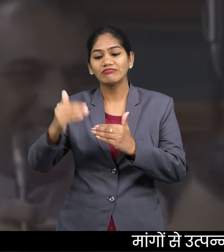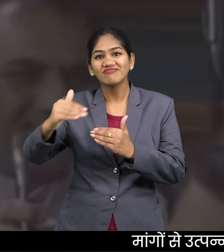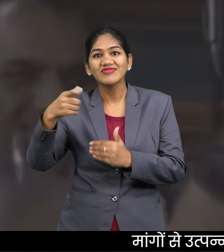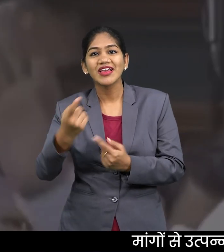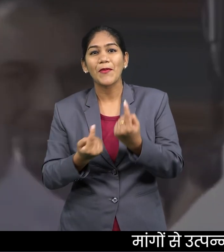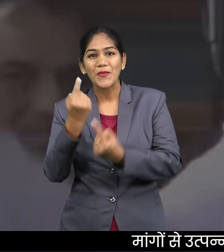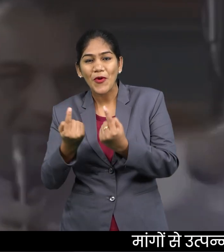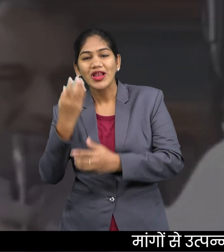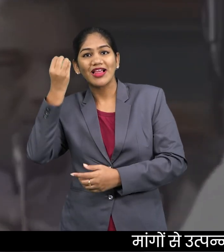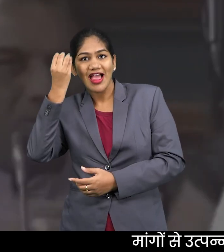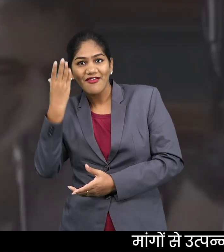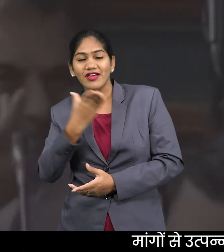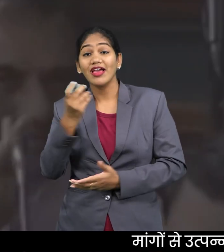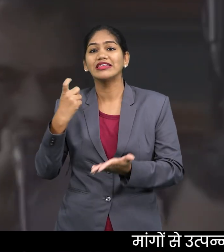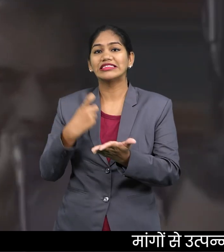संभालना बाकी था।